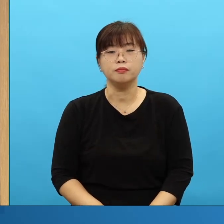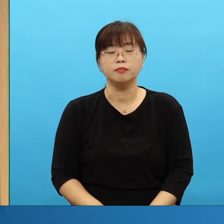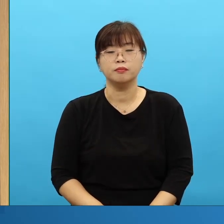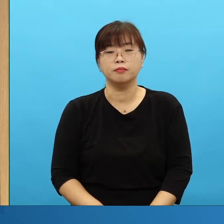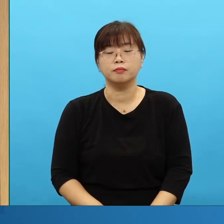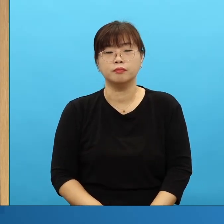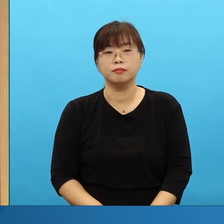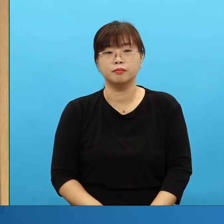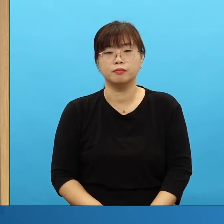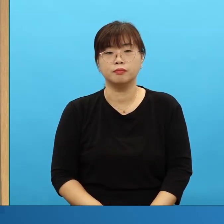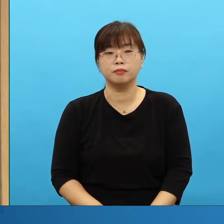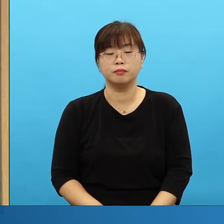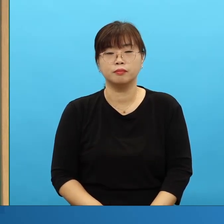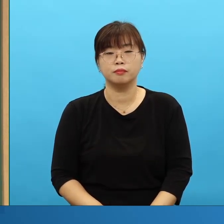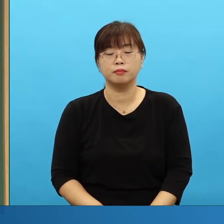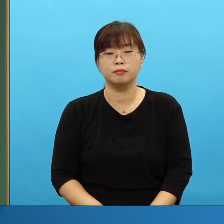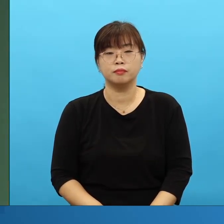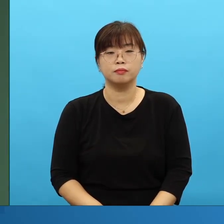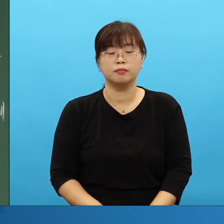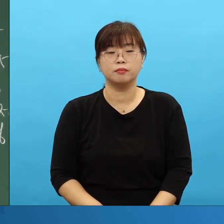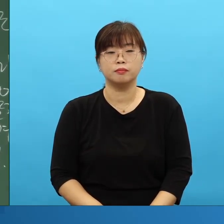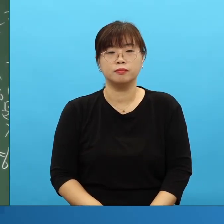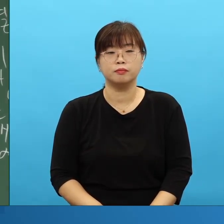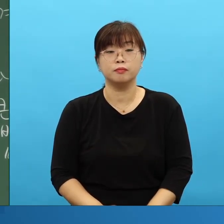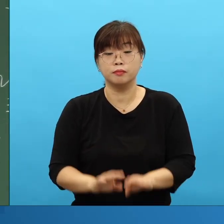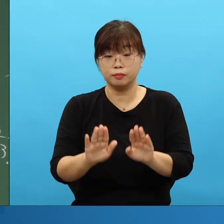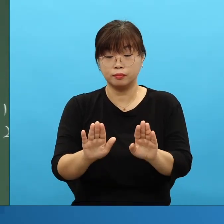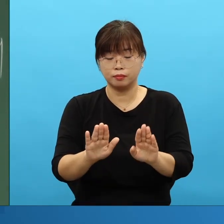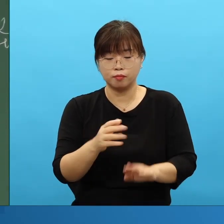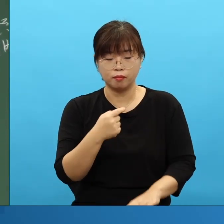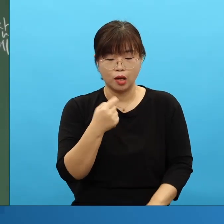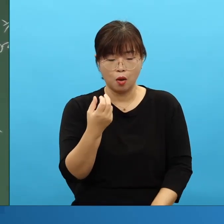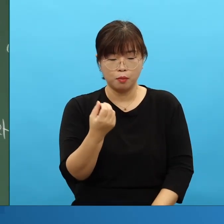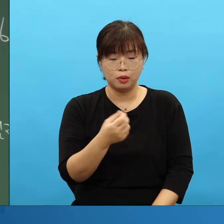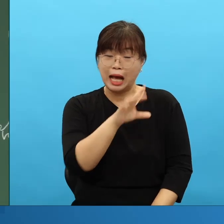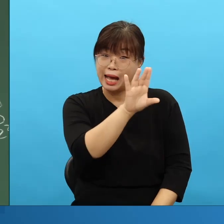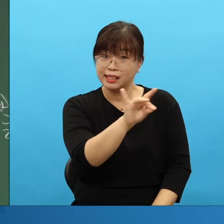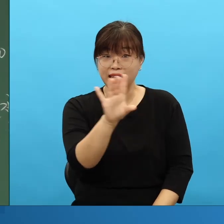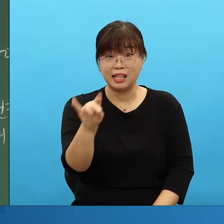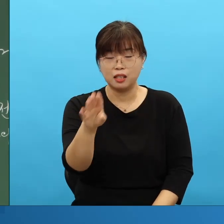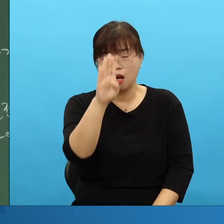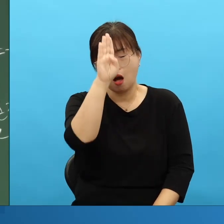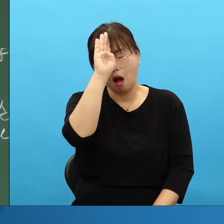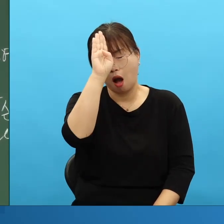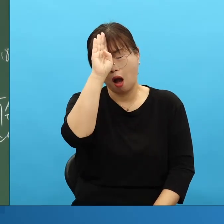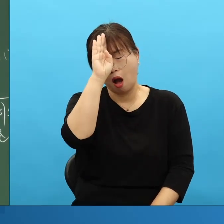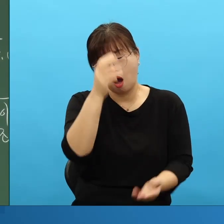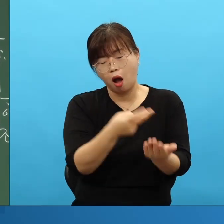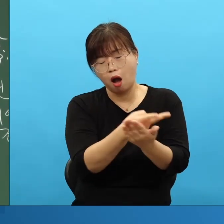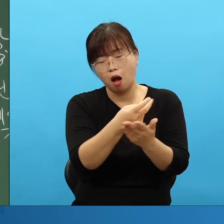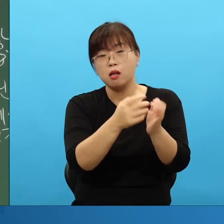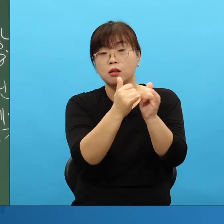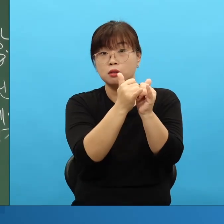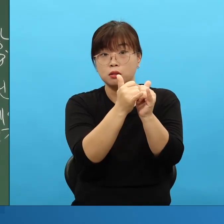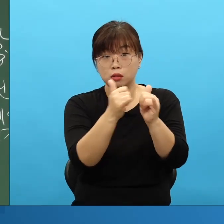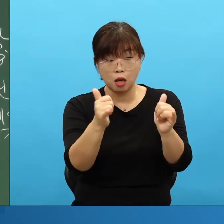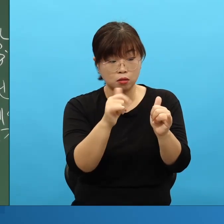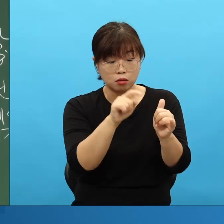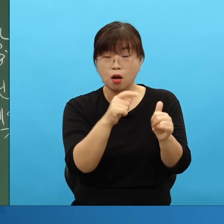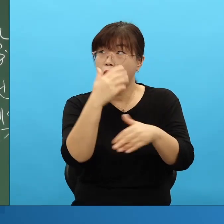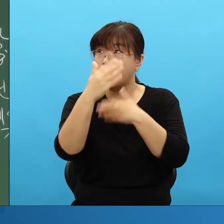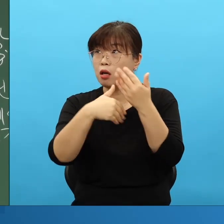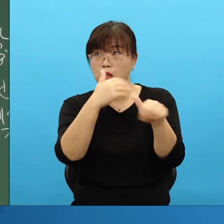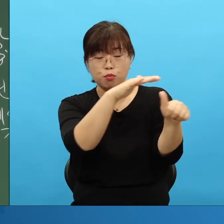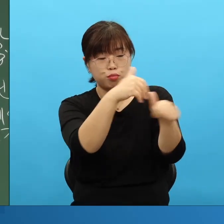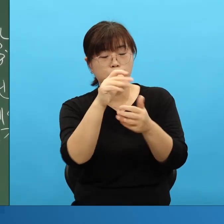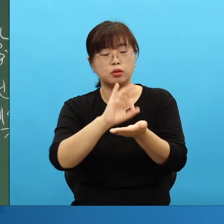병든 자들이 이 하나님께 쓰임 받은 사람 많습니다. There are many people who are sick who are used by God greatly. 이런 것들은 싹